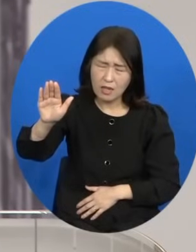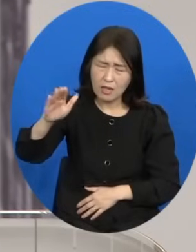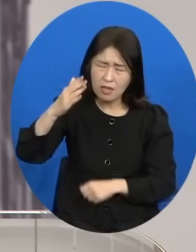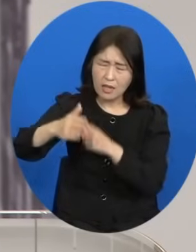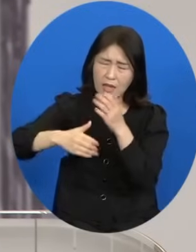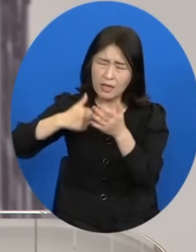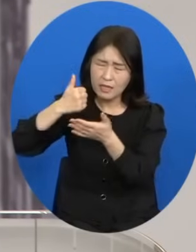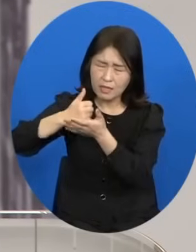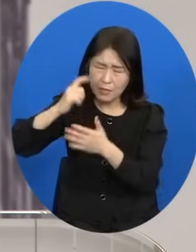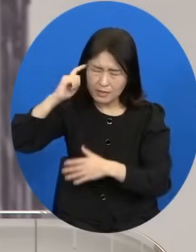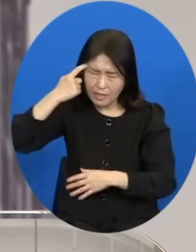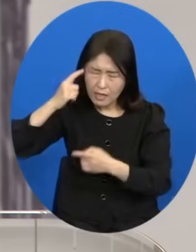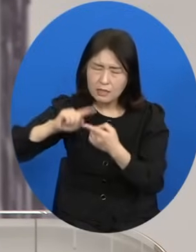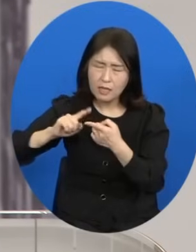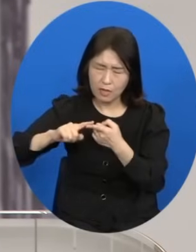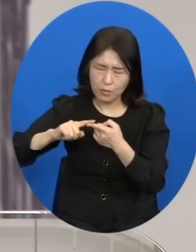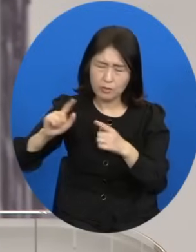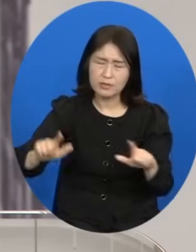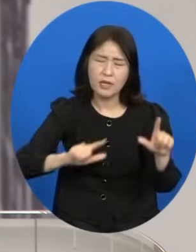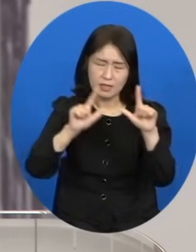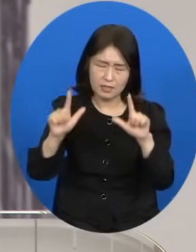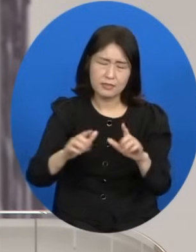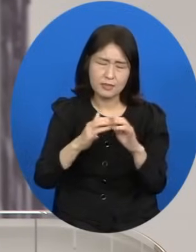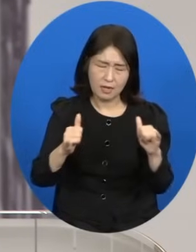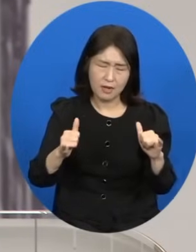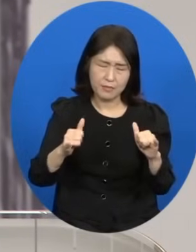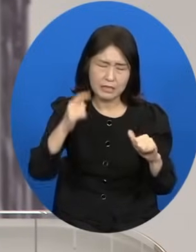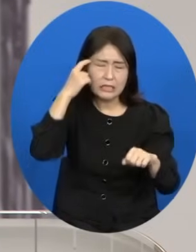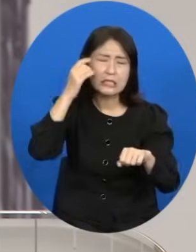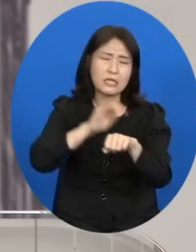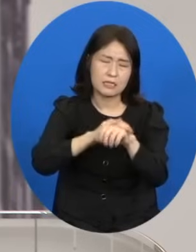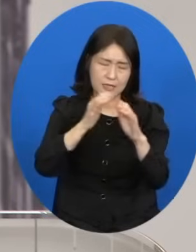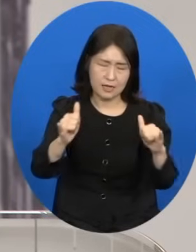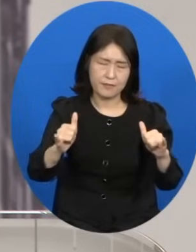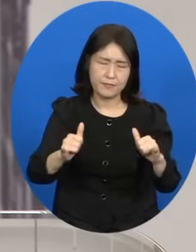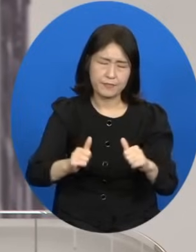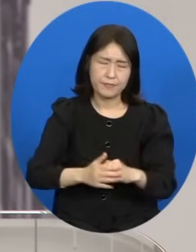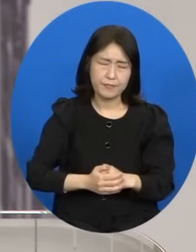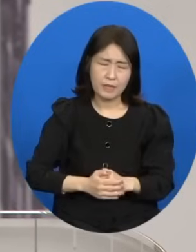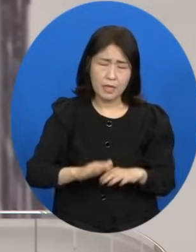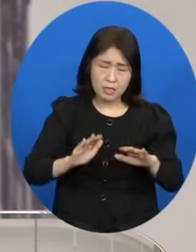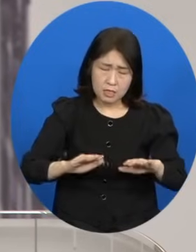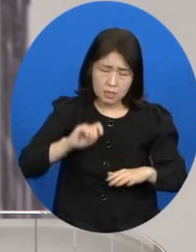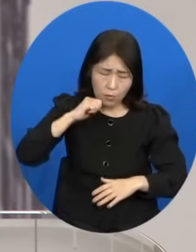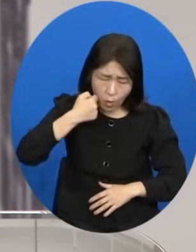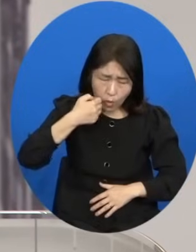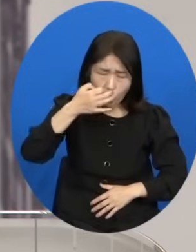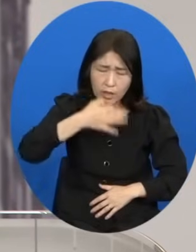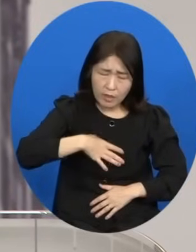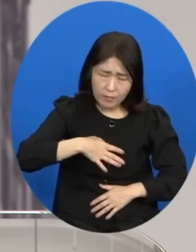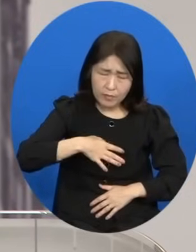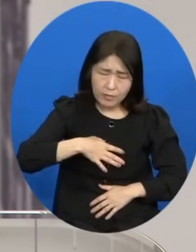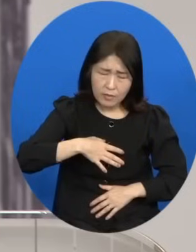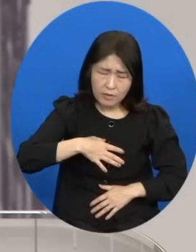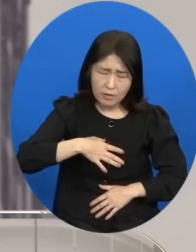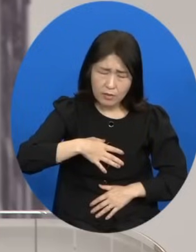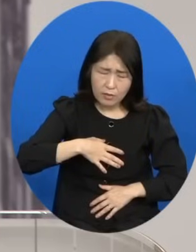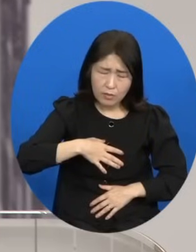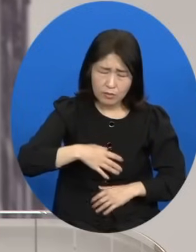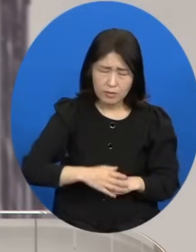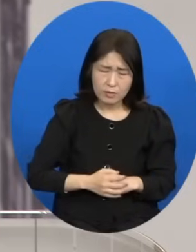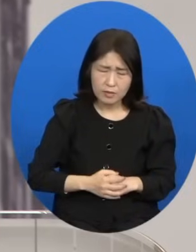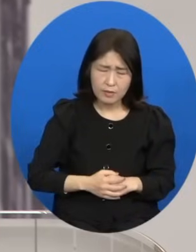가진 관점으로 세상을 보며 인생을 바라보는 자가 지혜 있는 자입니다 지금 어렵다고 해서 힘들다고 해서 귀찮다고 해서